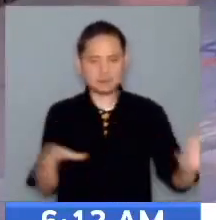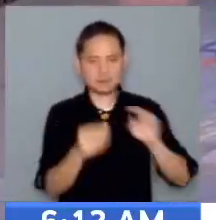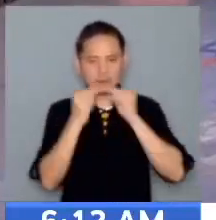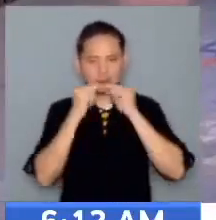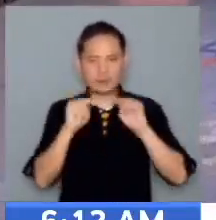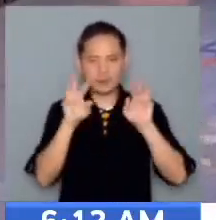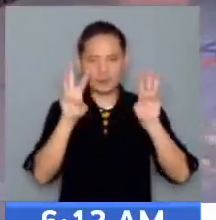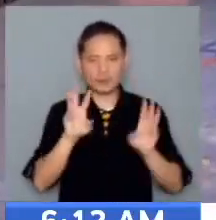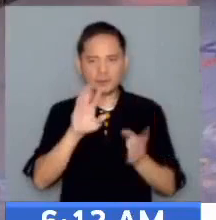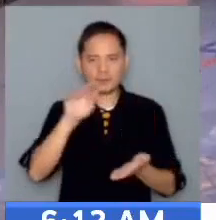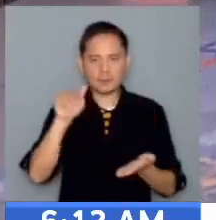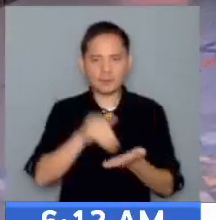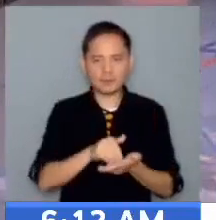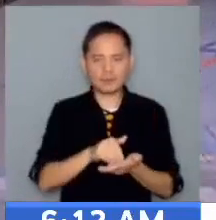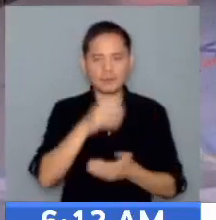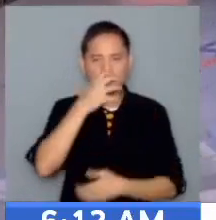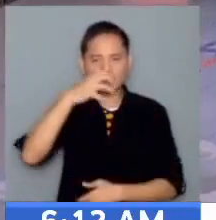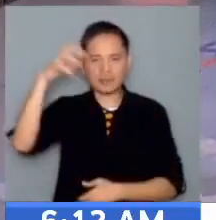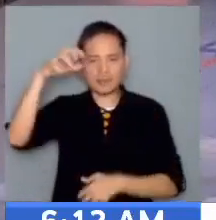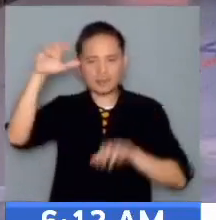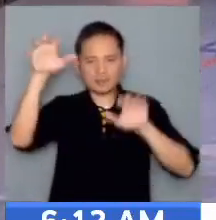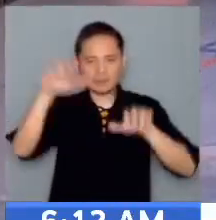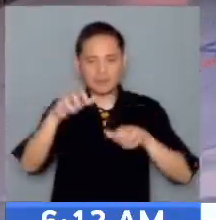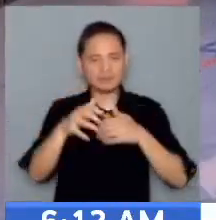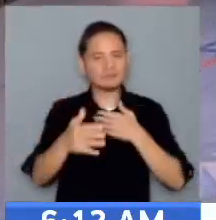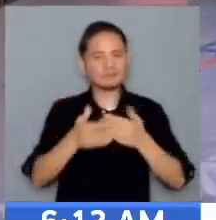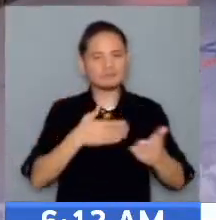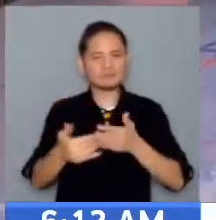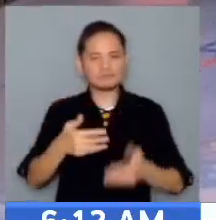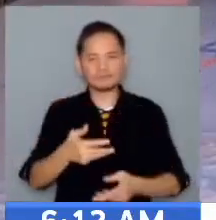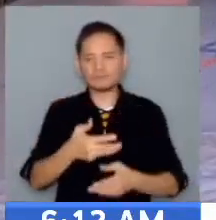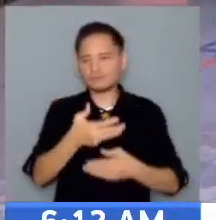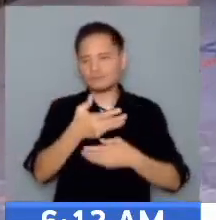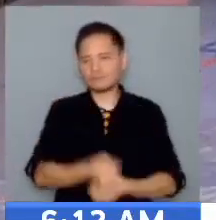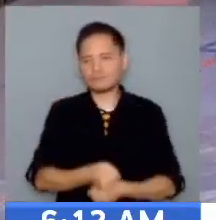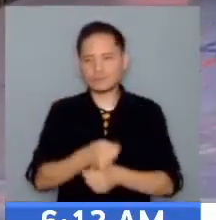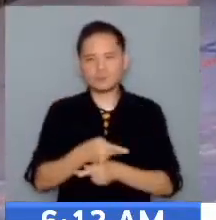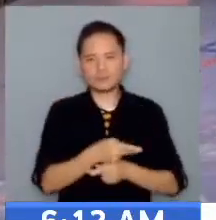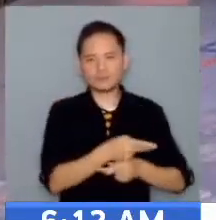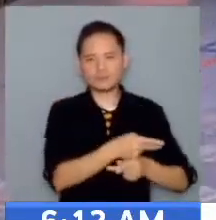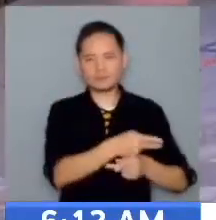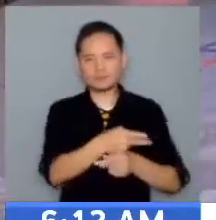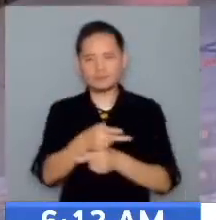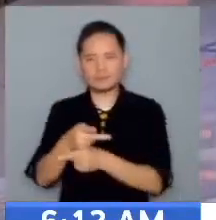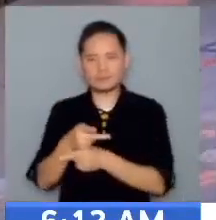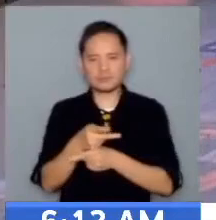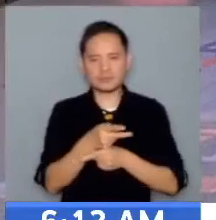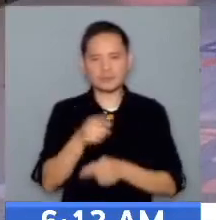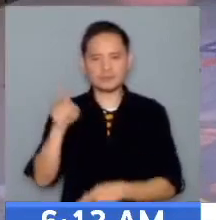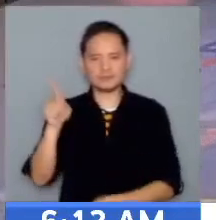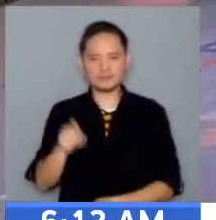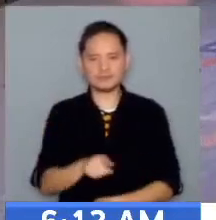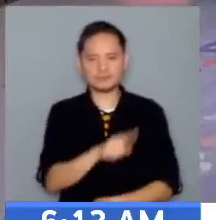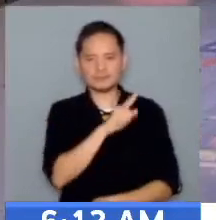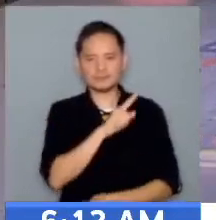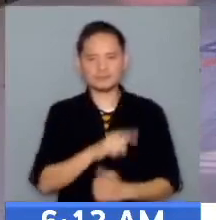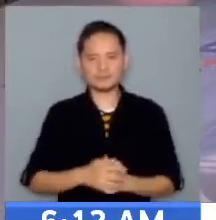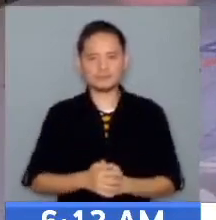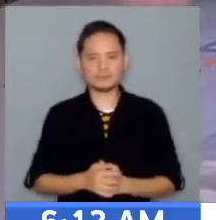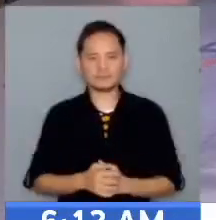Center. Maasahan, ano man ang panahon, know the weather before you go para mark safe